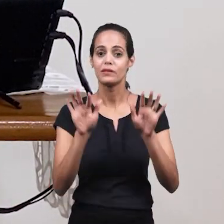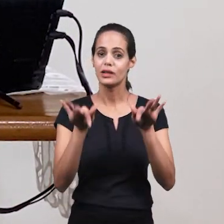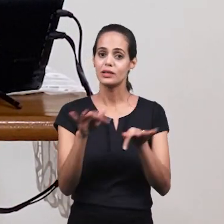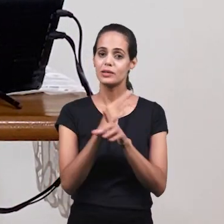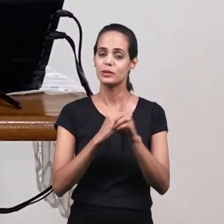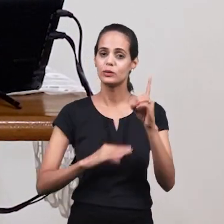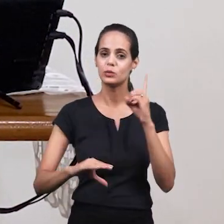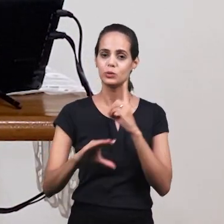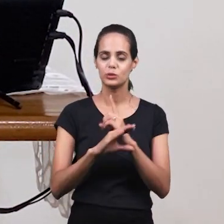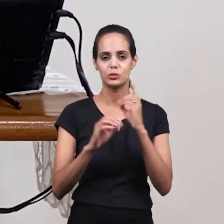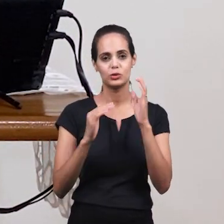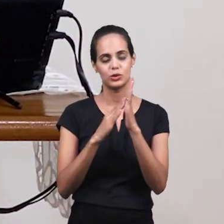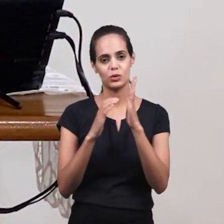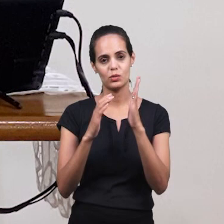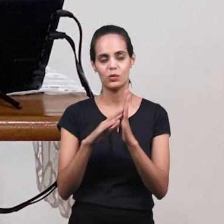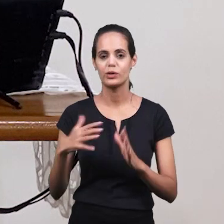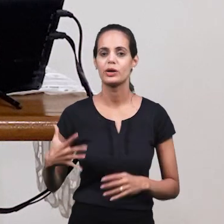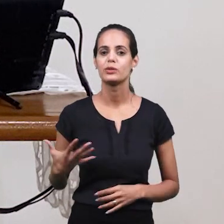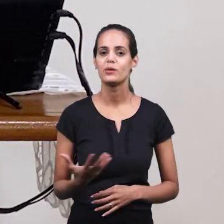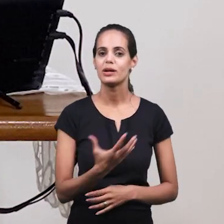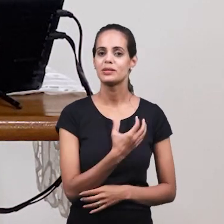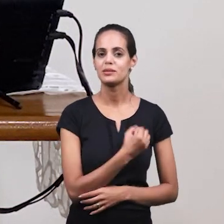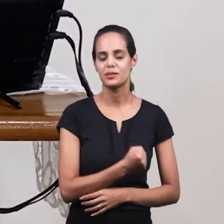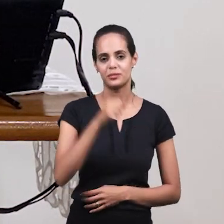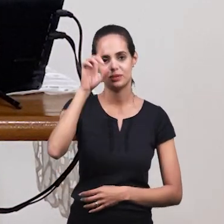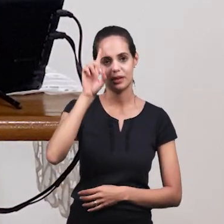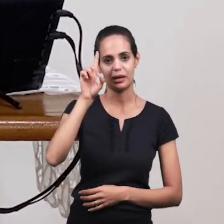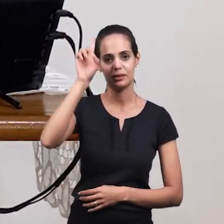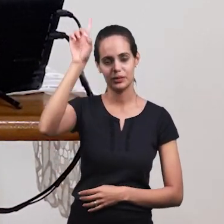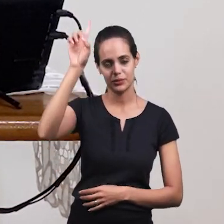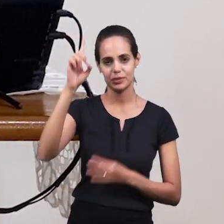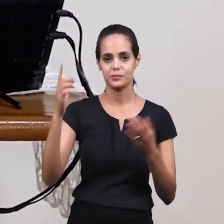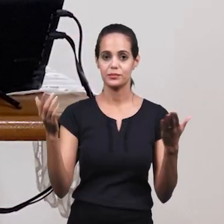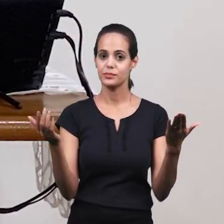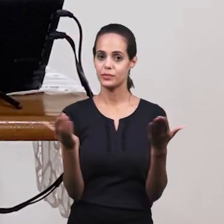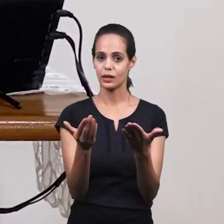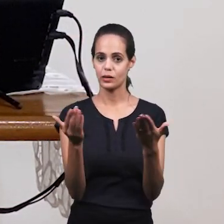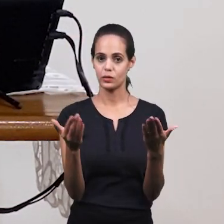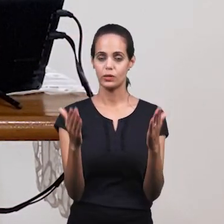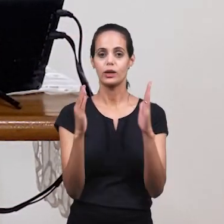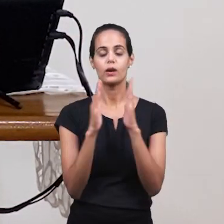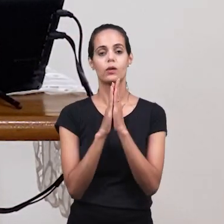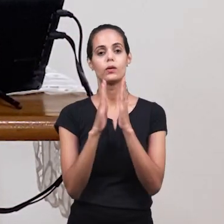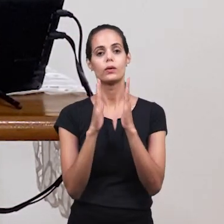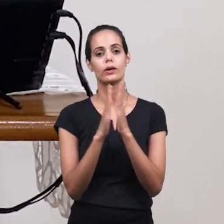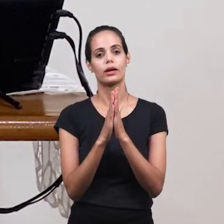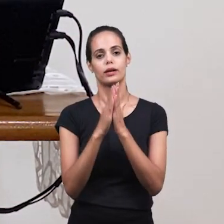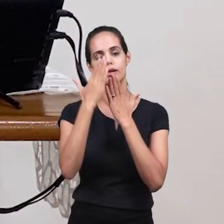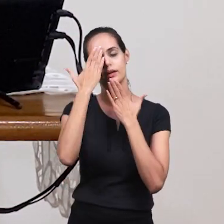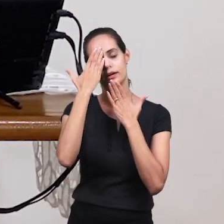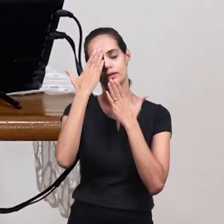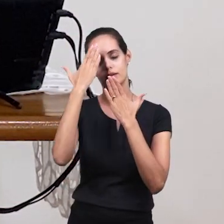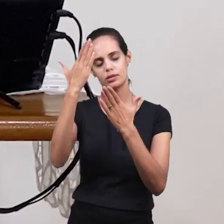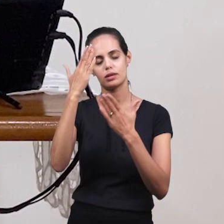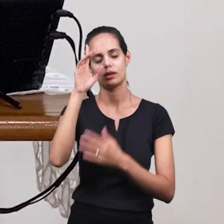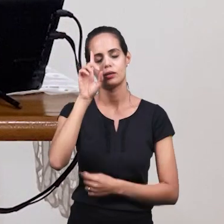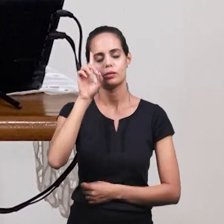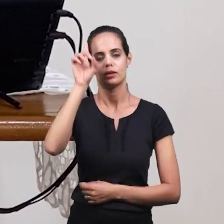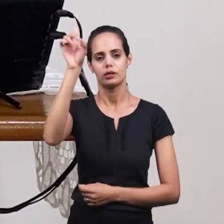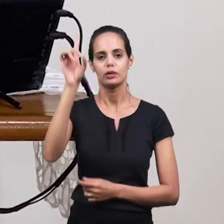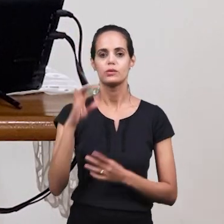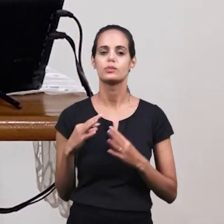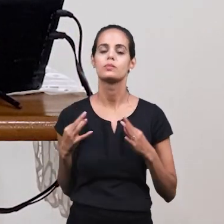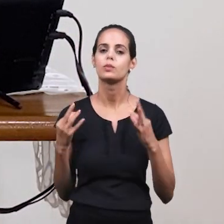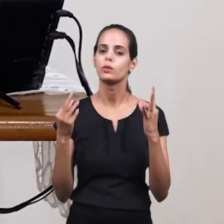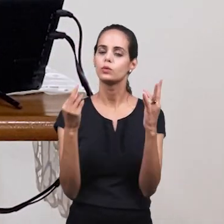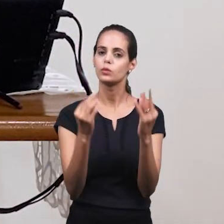d'adoration à notre Dieu. En ce moment, nous allons prier en glorifiant le nom du Seigneur pour tout ce